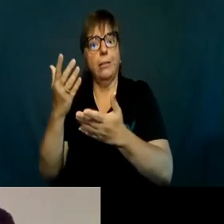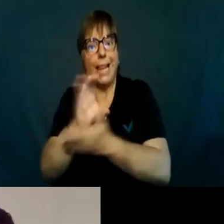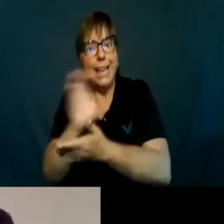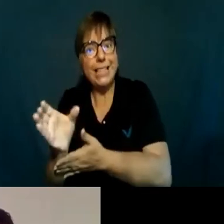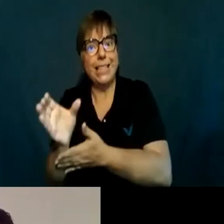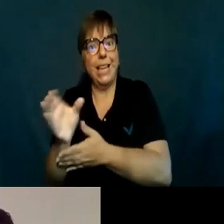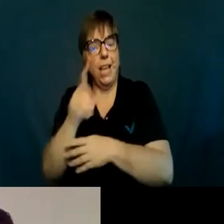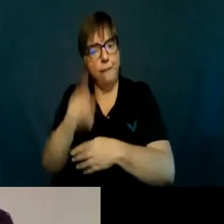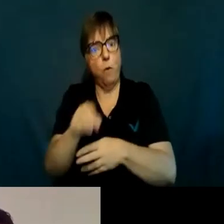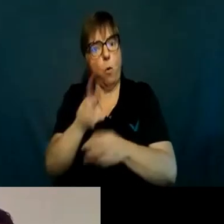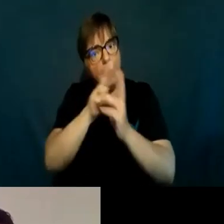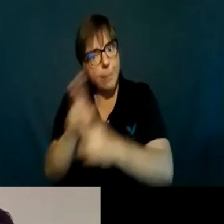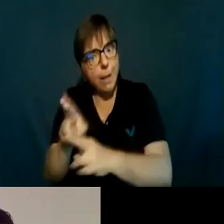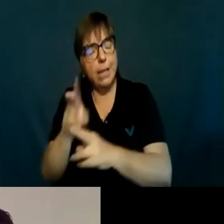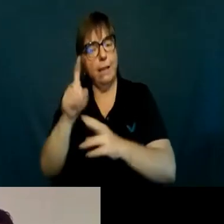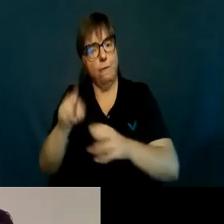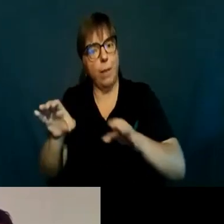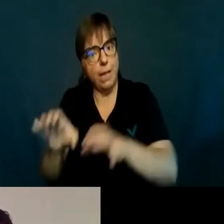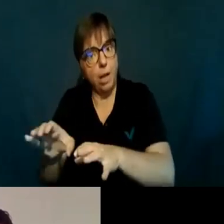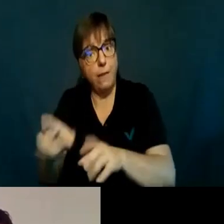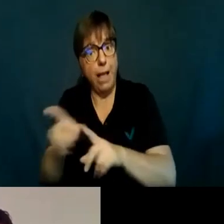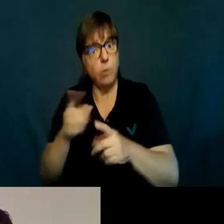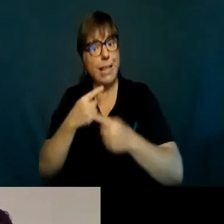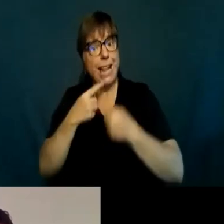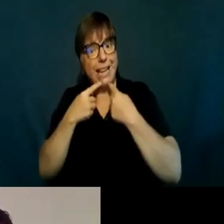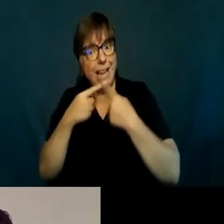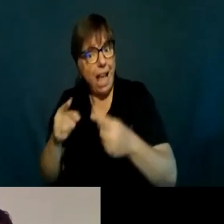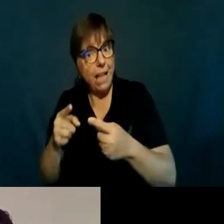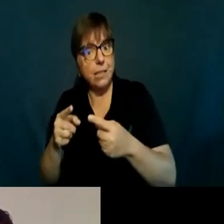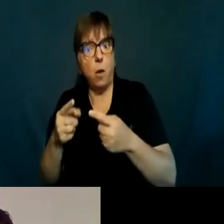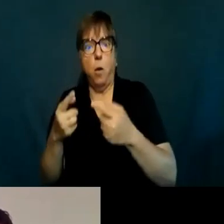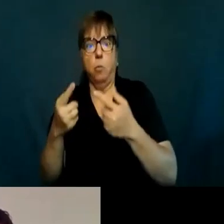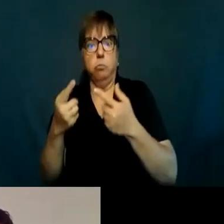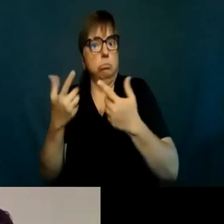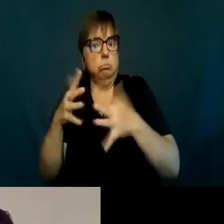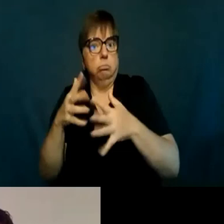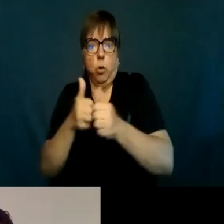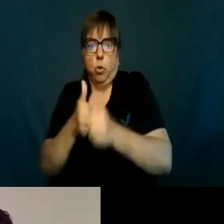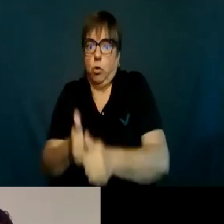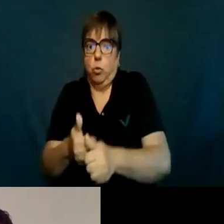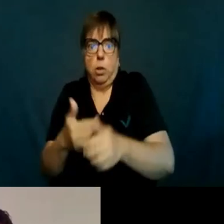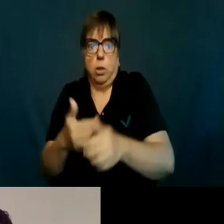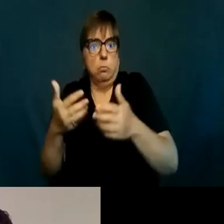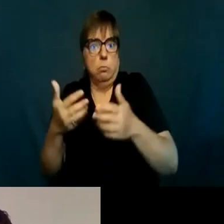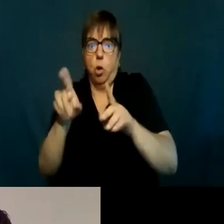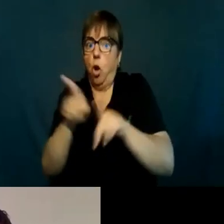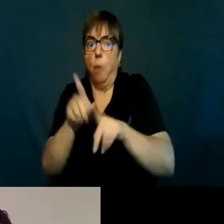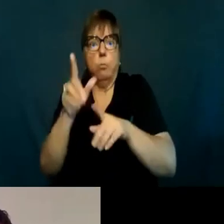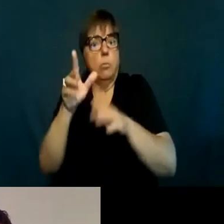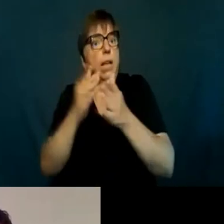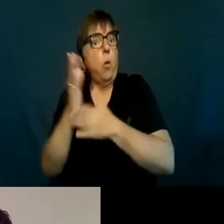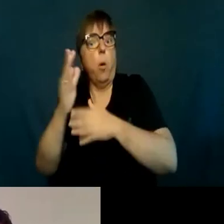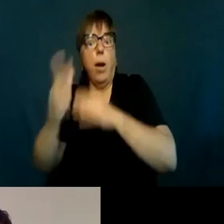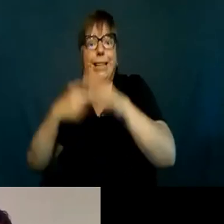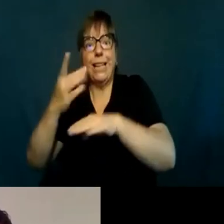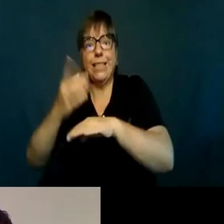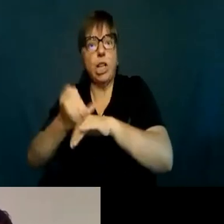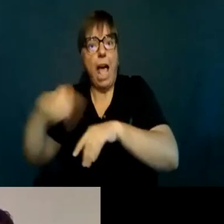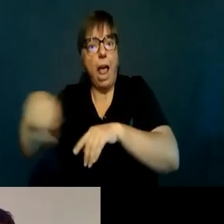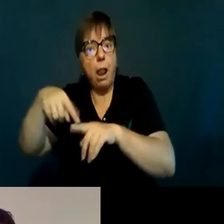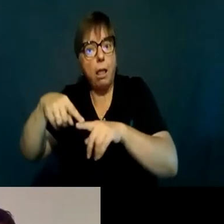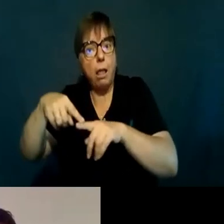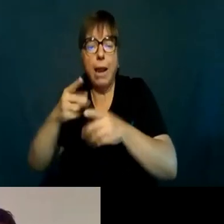parce que la Déclaration s'applique comme tous les autres instruments en droits internationaux. La Déclaration s'applique au Canada